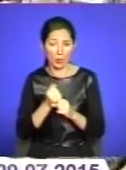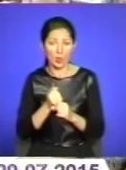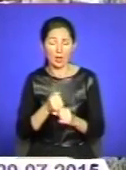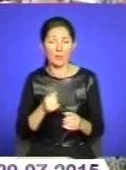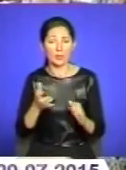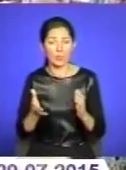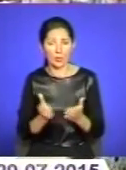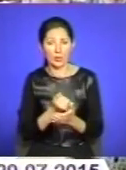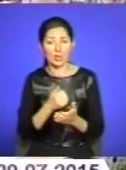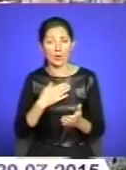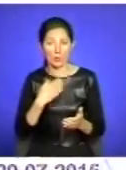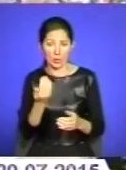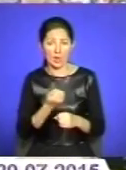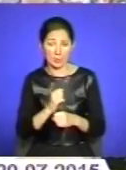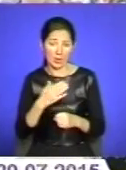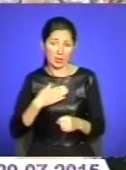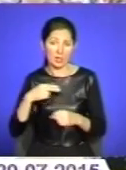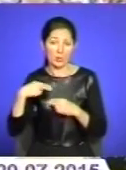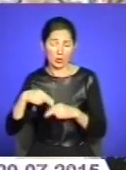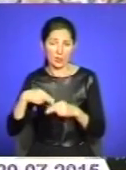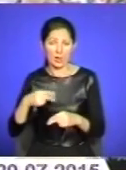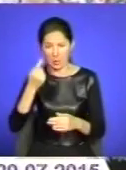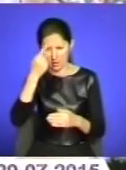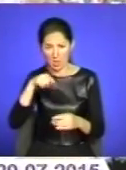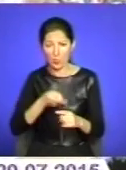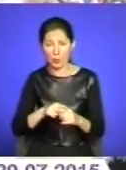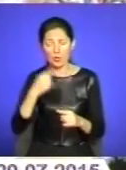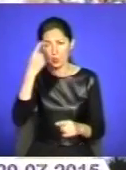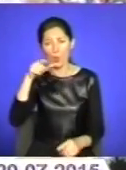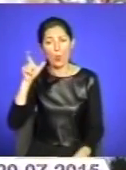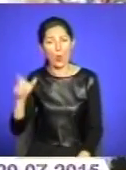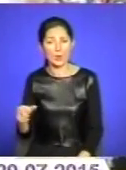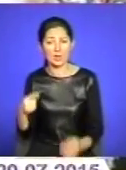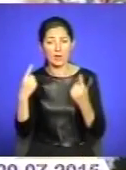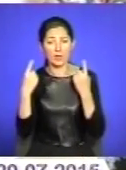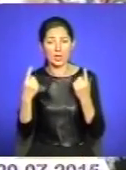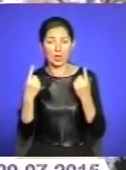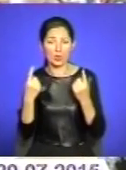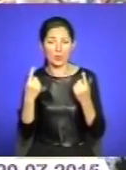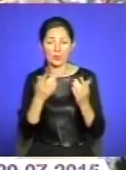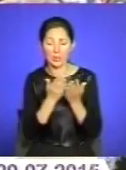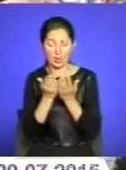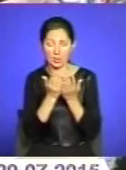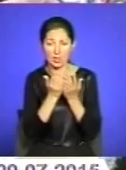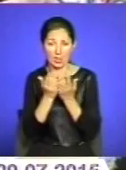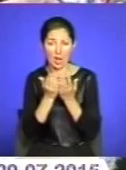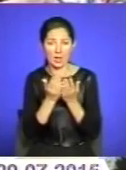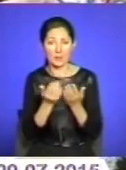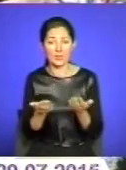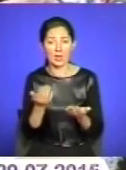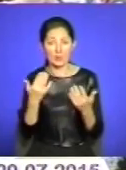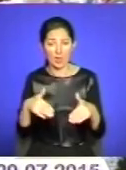вони змушують нас працювати. Знаємо про цю постать велично, читали і вже навіть